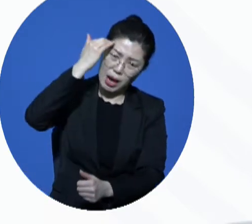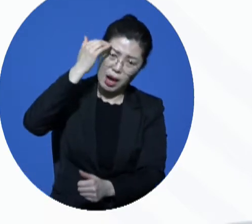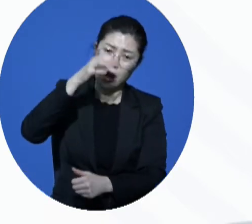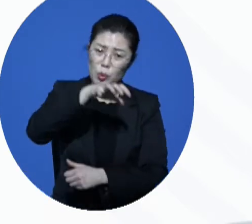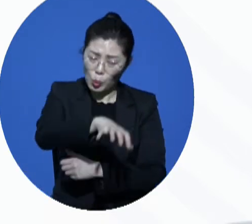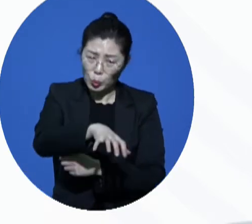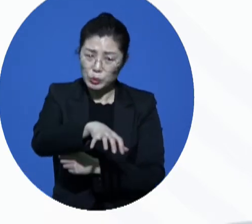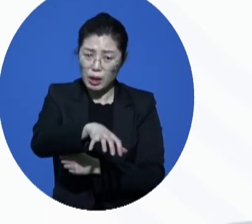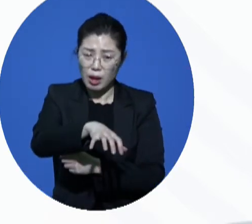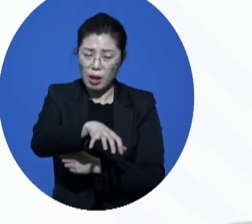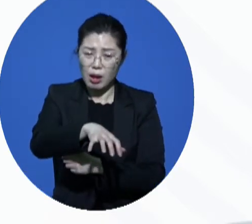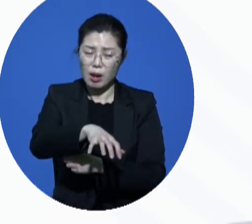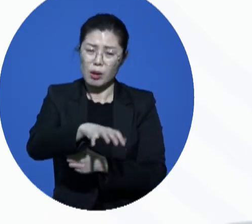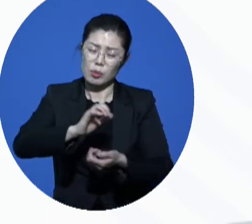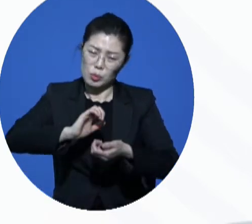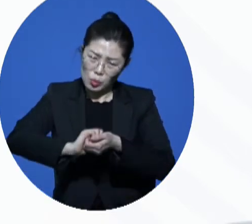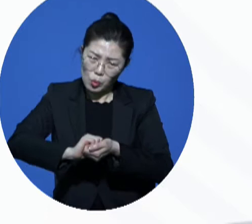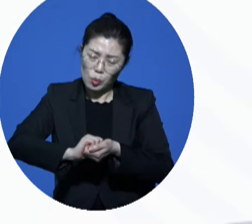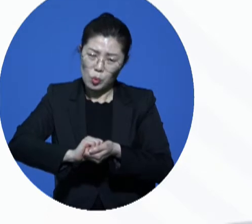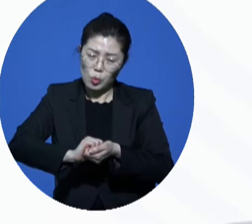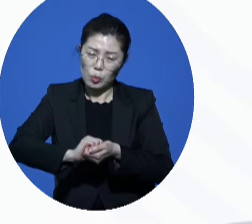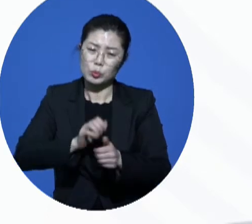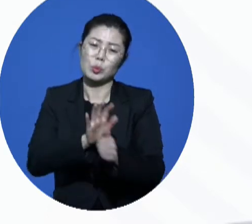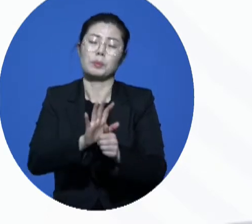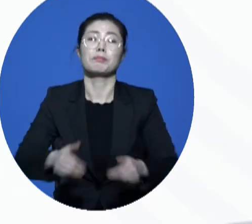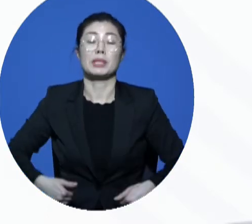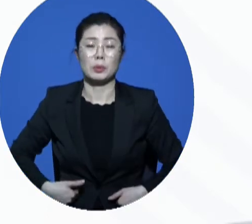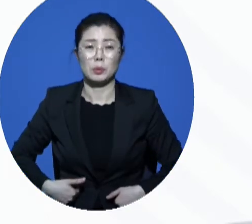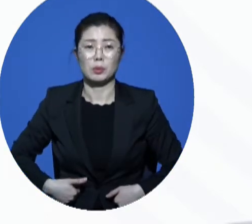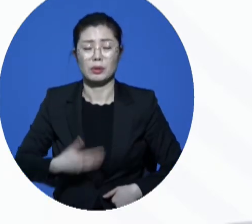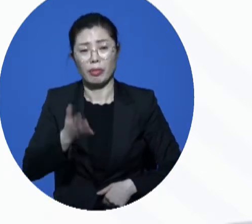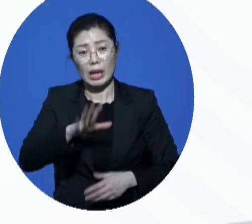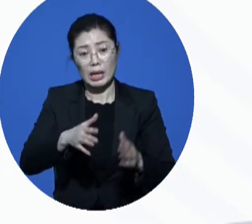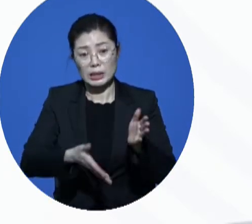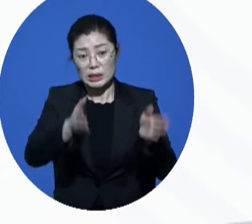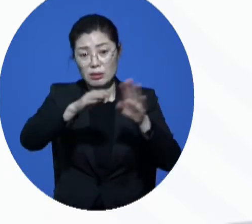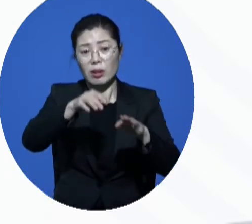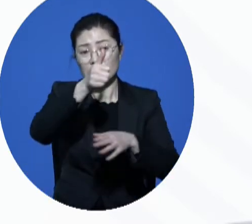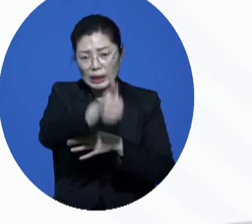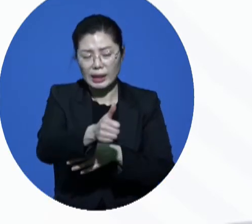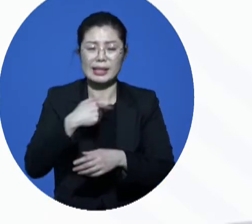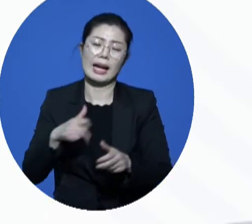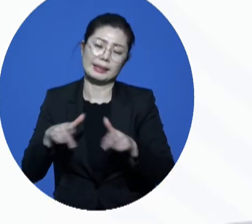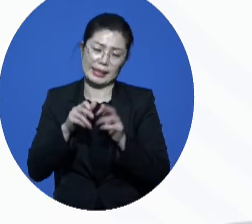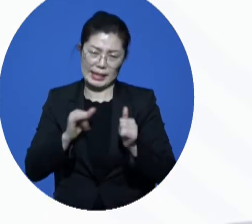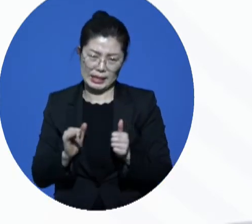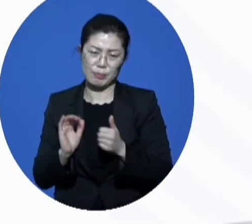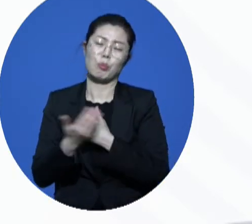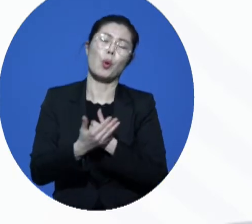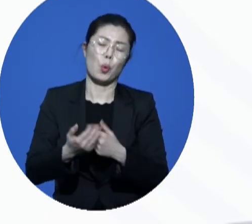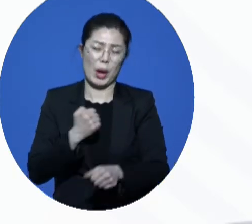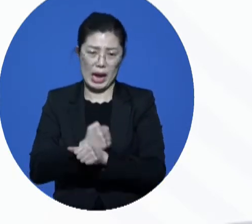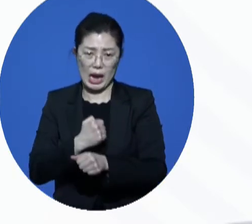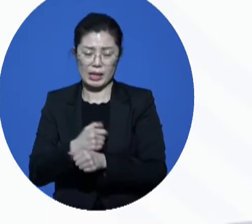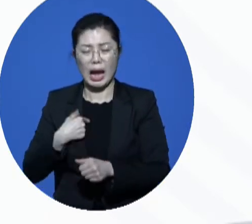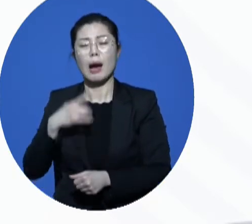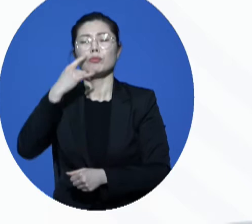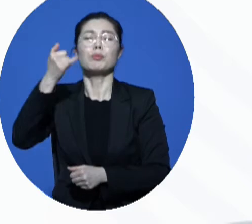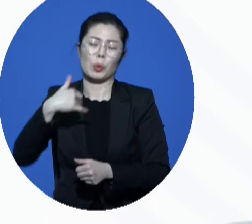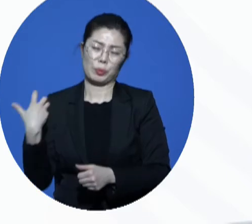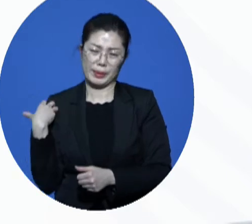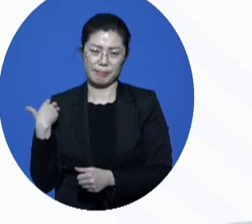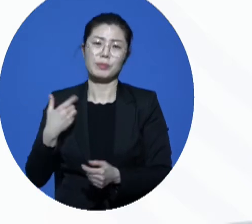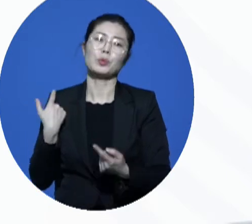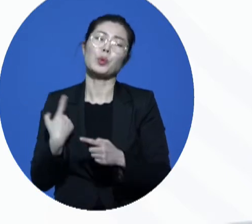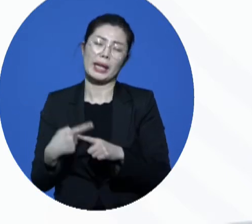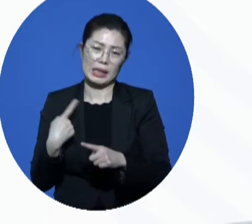긴급탈시설 이행의 필요성을 강조하고 있는데요. 시설 원장은 본인이 장애인을 보호한다, 이들의 보호자다, 이들의 부모다,